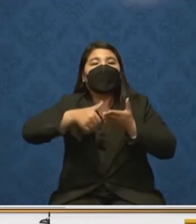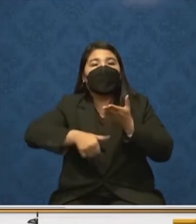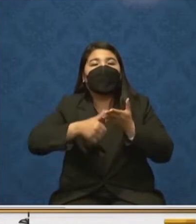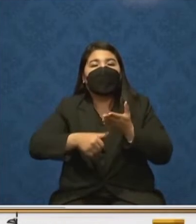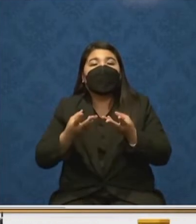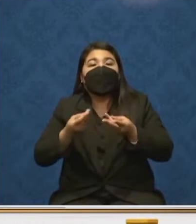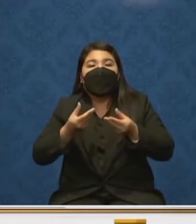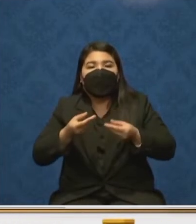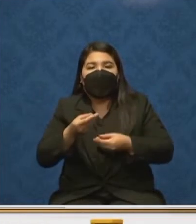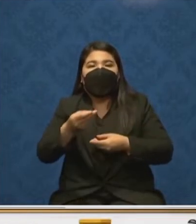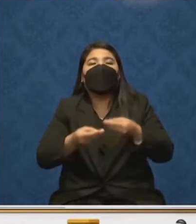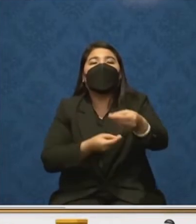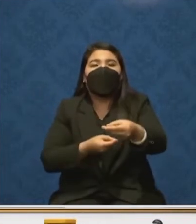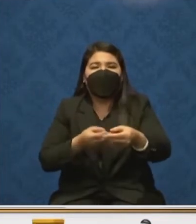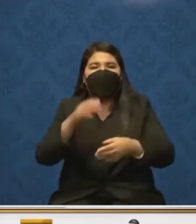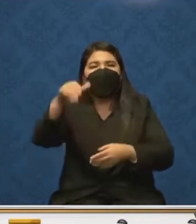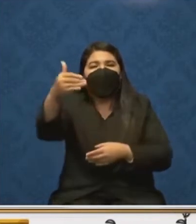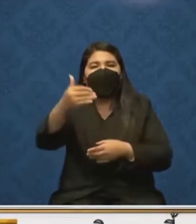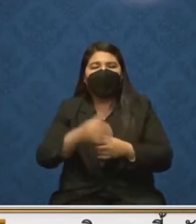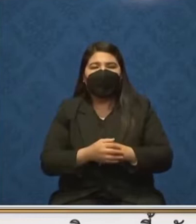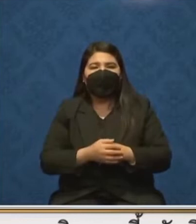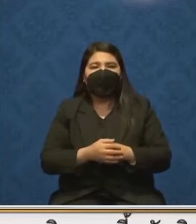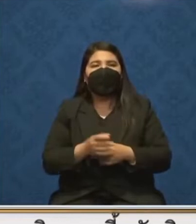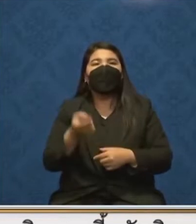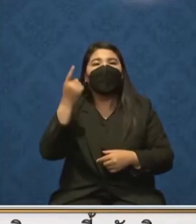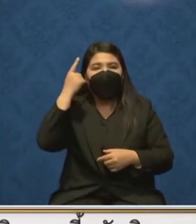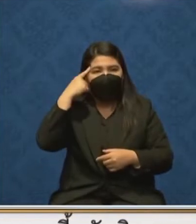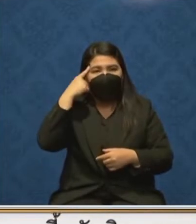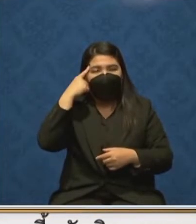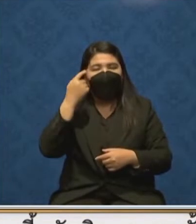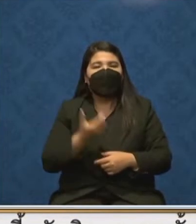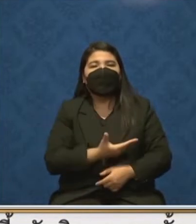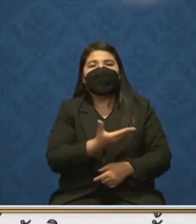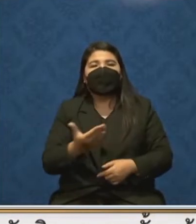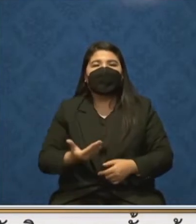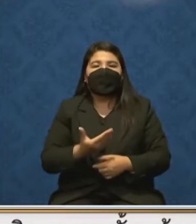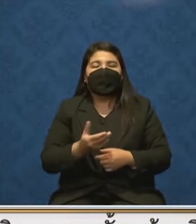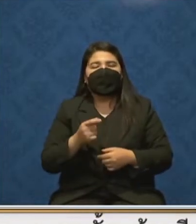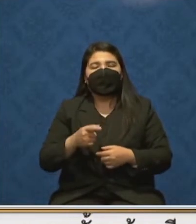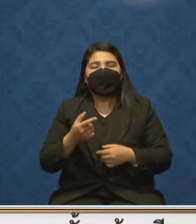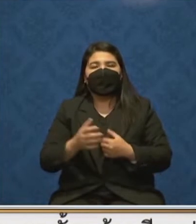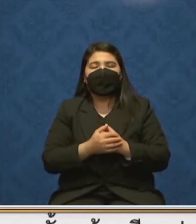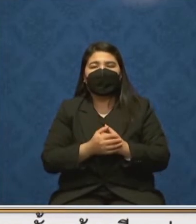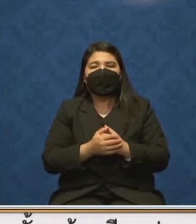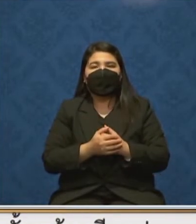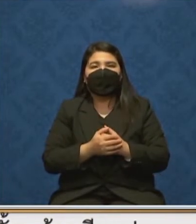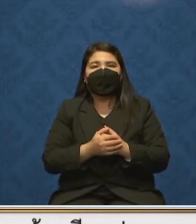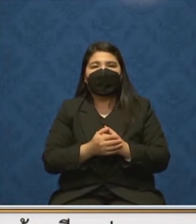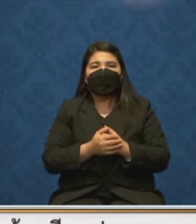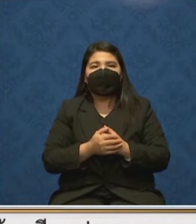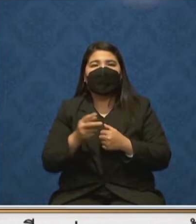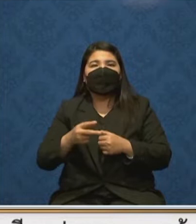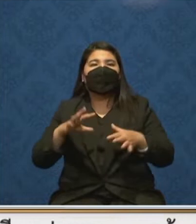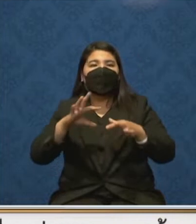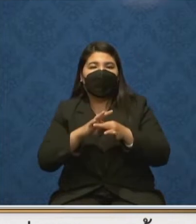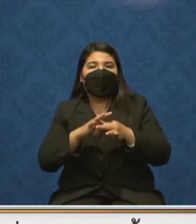าก่อนค่ะเรารู้คะว่า จรๆ ท่เี่ก็จะไม่ได้ มีความรกชอบ่วตัวกับกปรองส่วท้